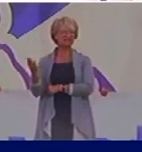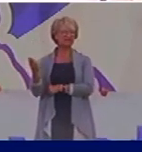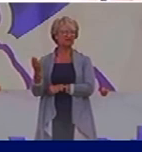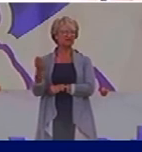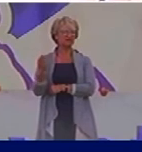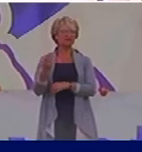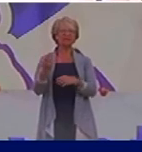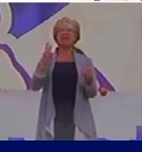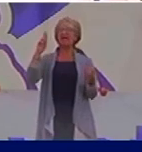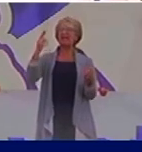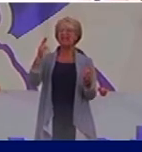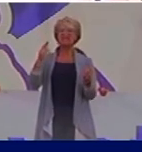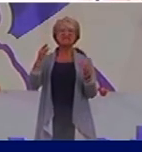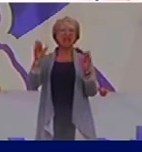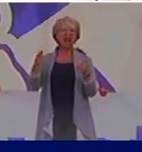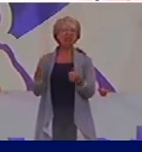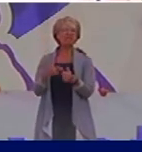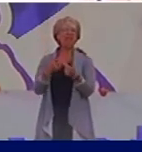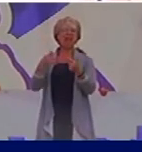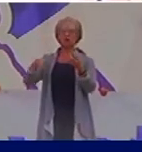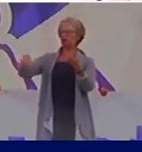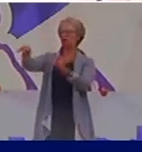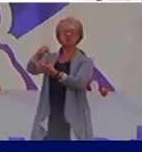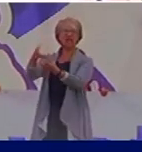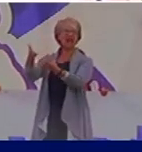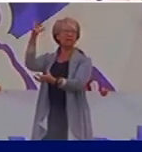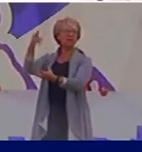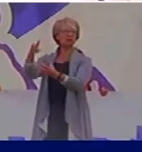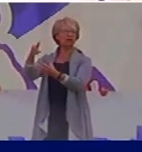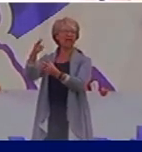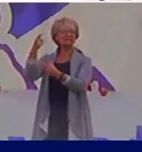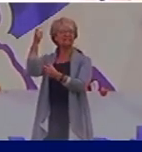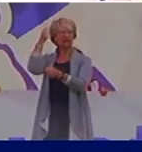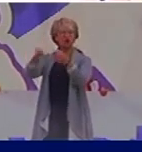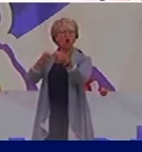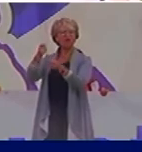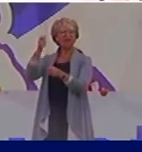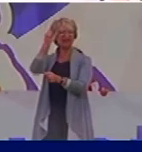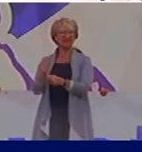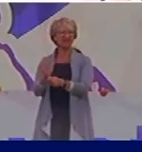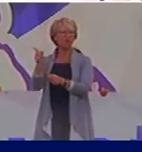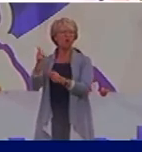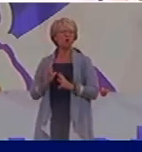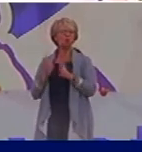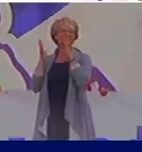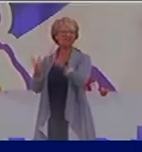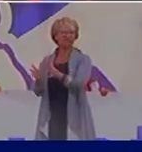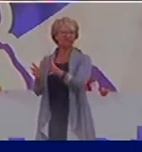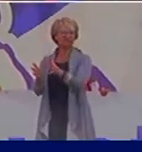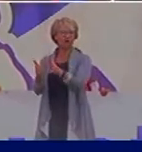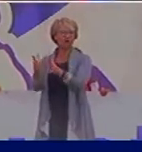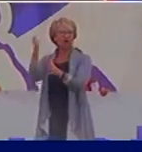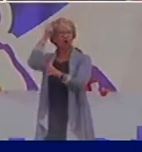Verdini, Renzi, Alfano, questa è la maggioranza che governa l'Italia, questo è lo schifo che governa il nostro